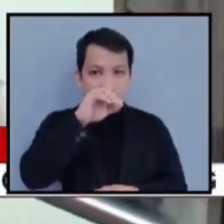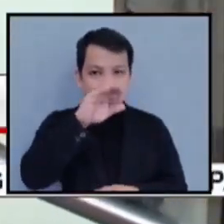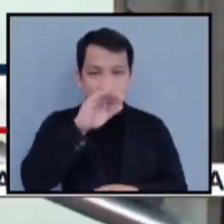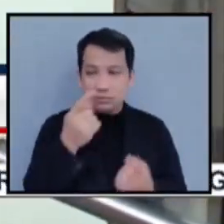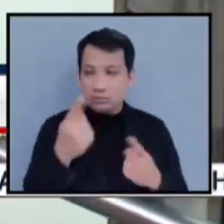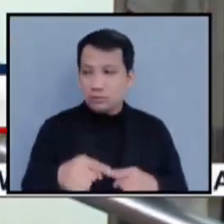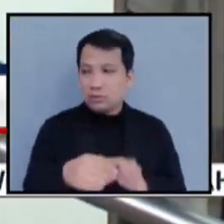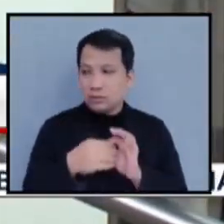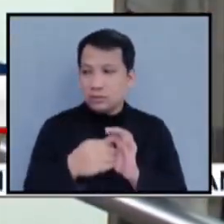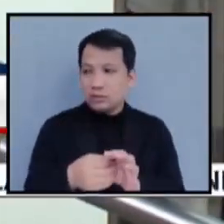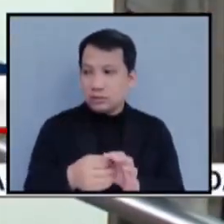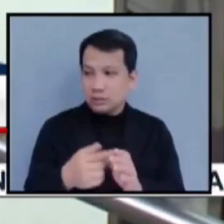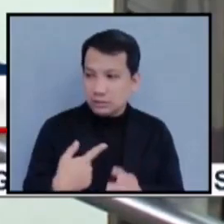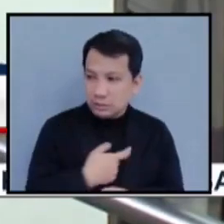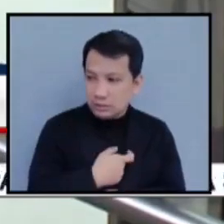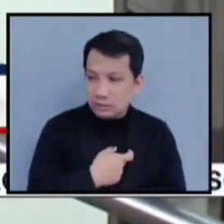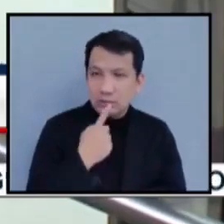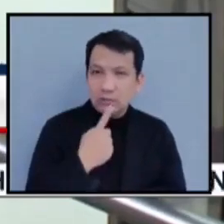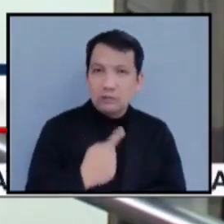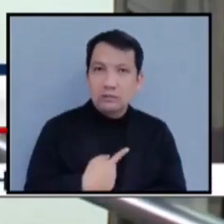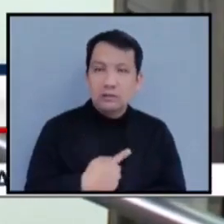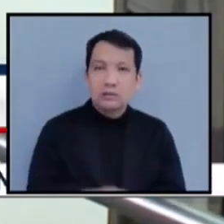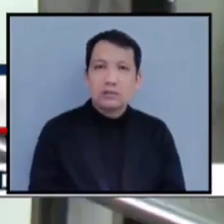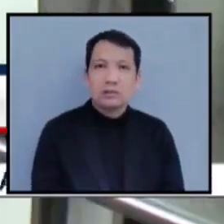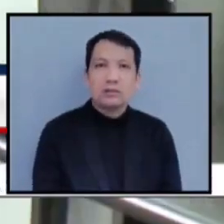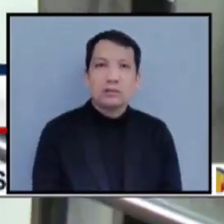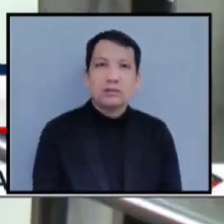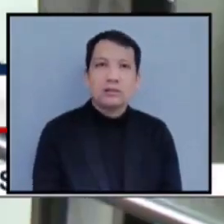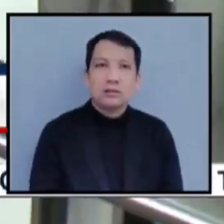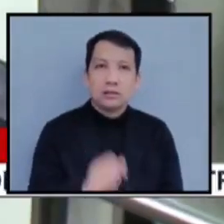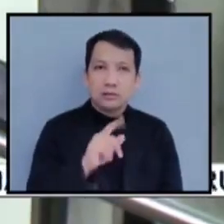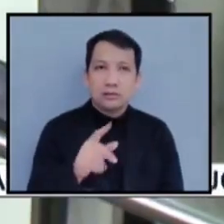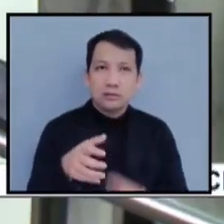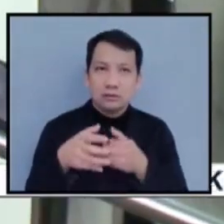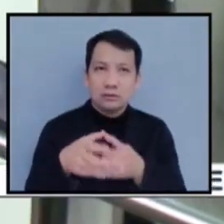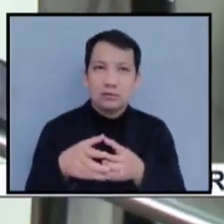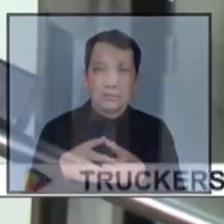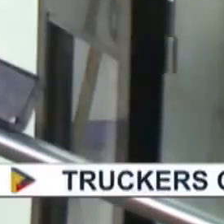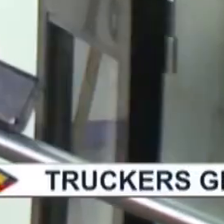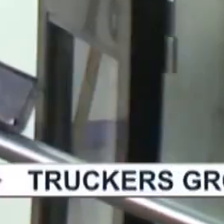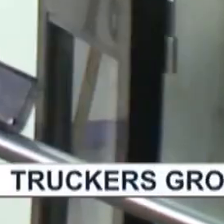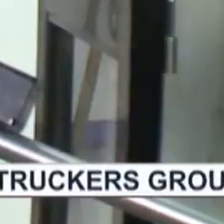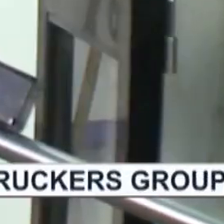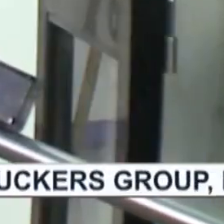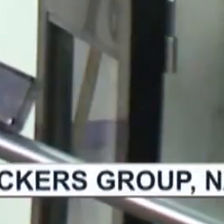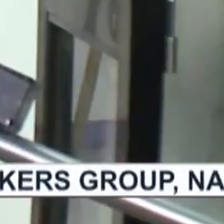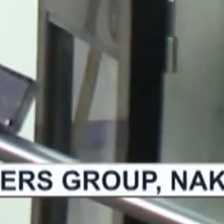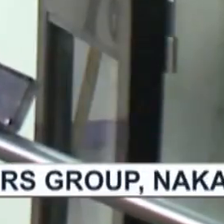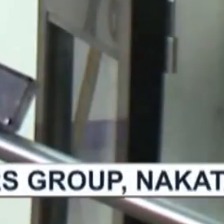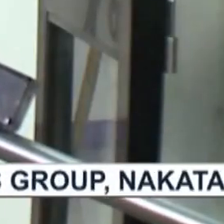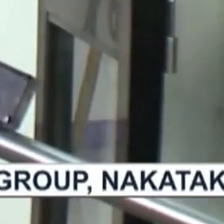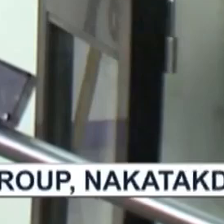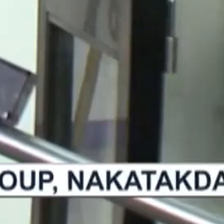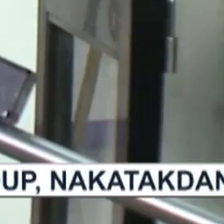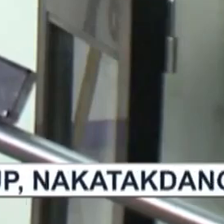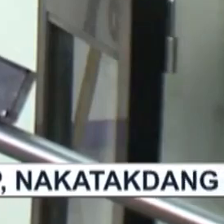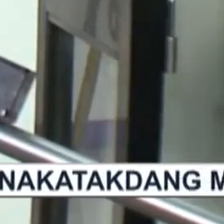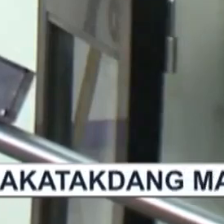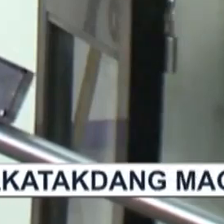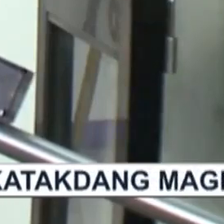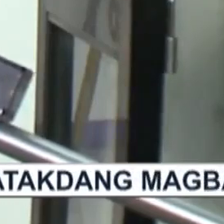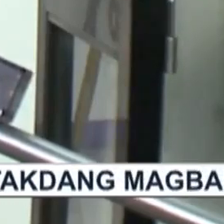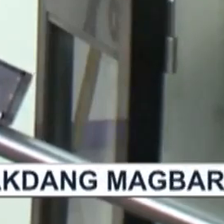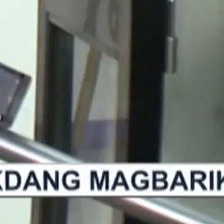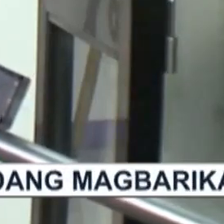Masakit sa kabiubo kung namatay yung apo ko dahil sinakal niya. Yung panayawagan ko eh dahil nakulong lang siya. Yun